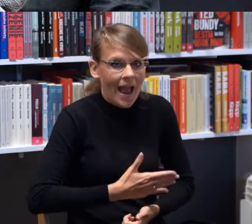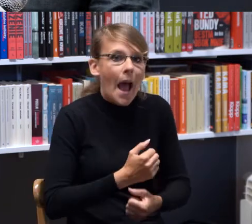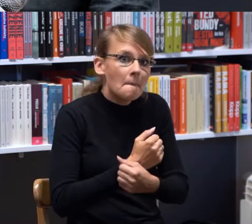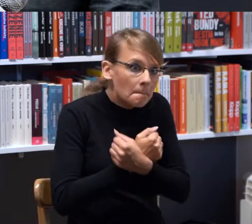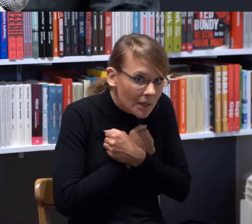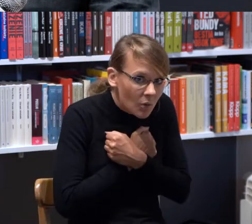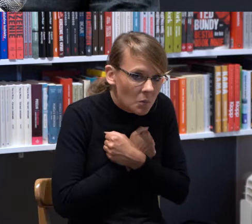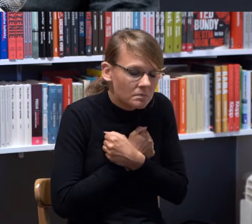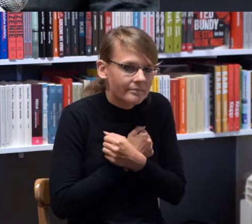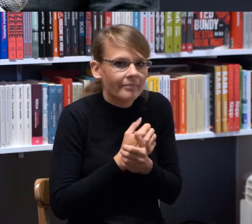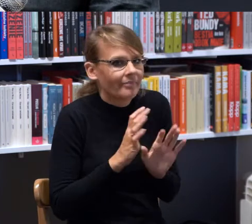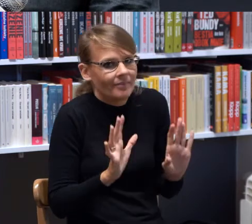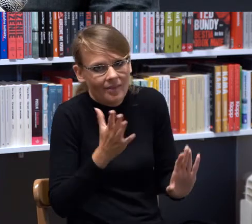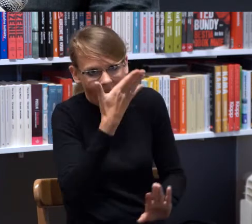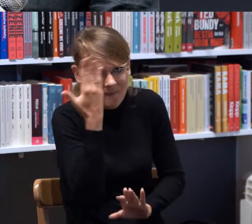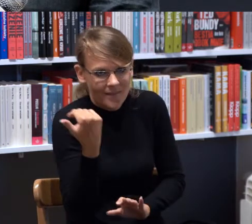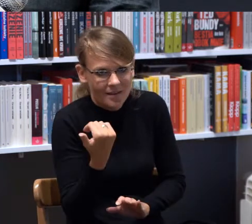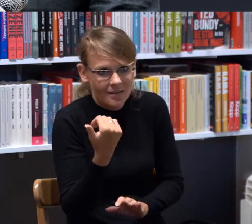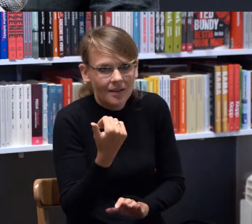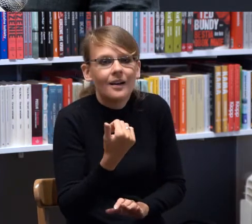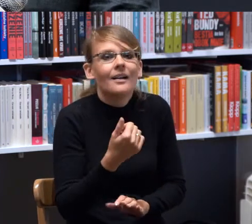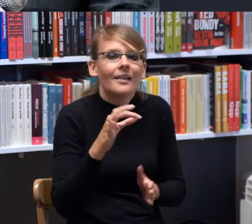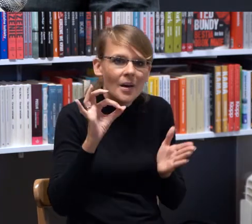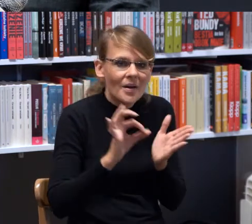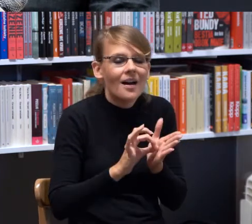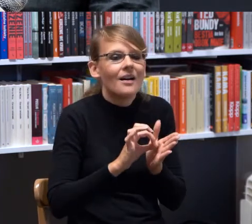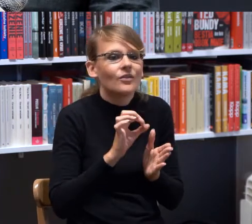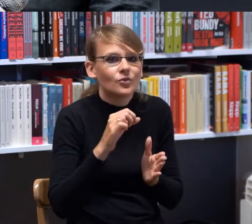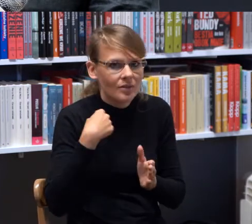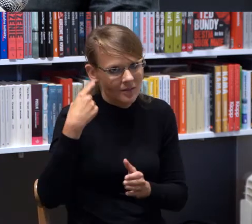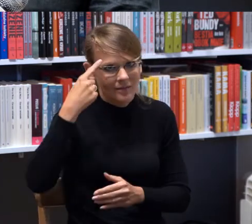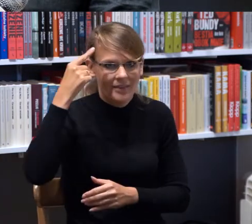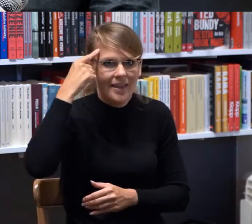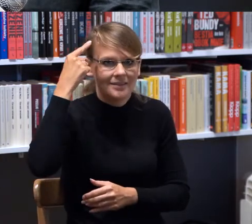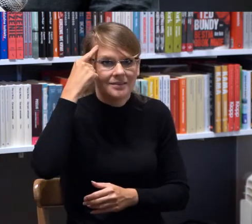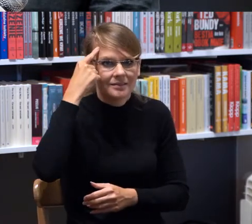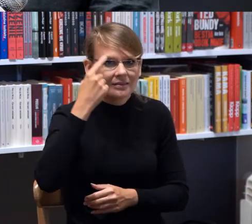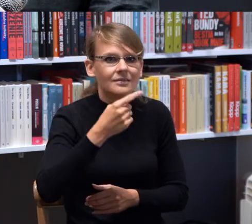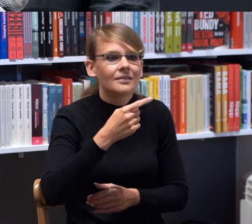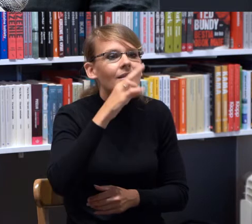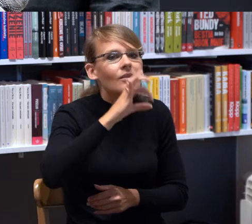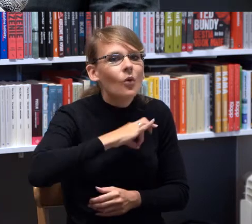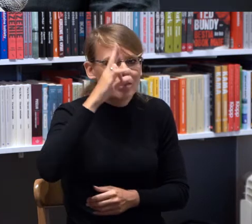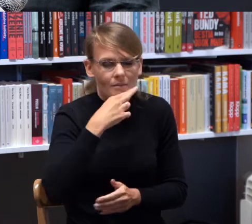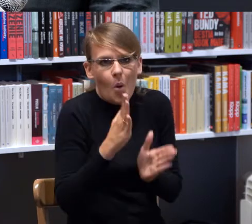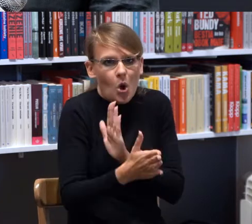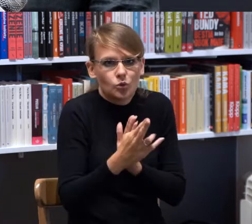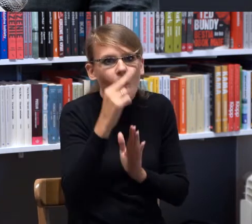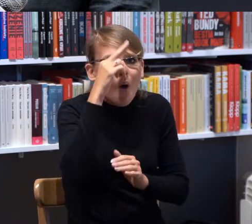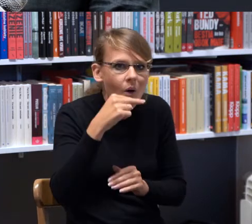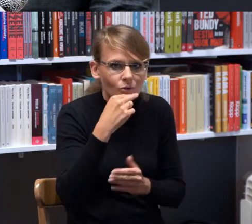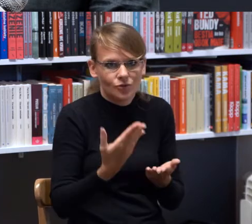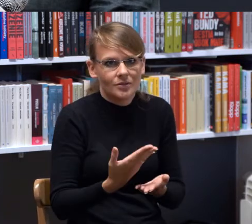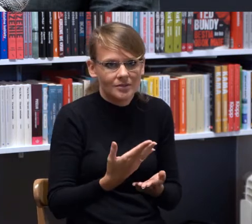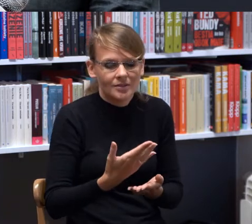jest miłość. Wydaje mi się, że jest wielka tęsknota za ojcem po prostu. Za tym, że ktoś